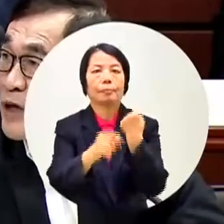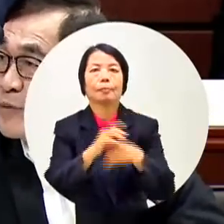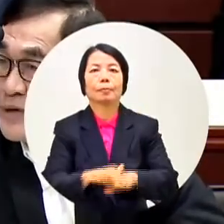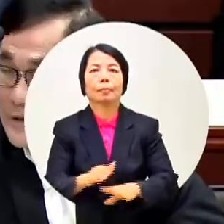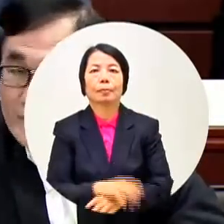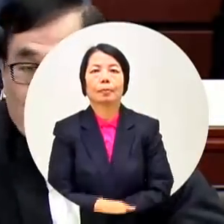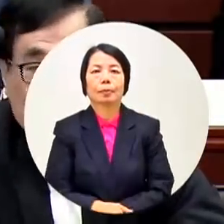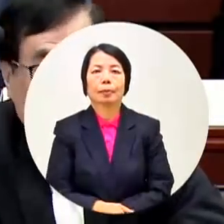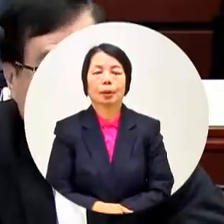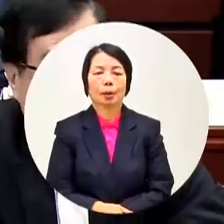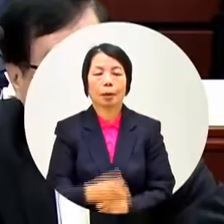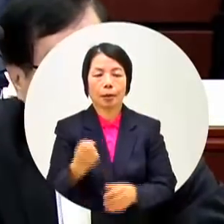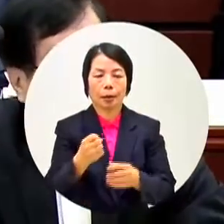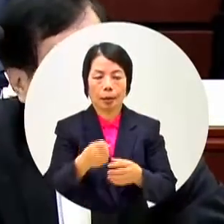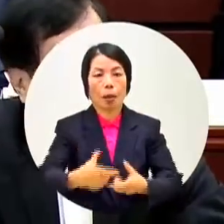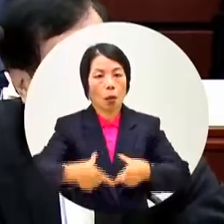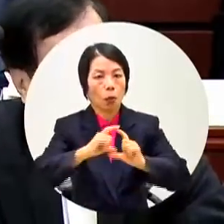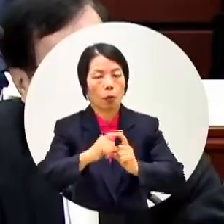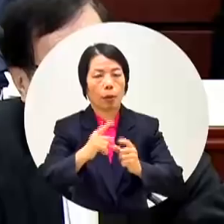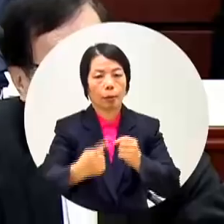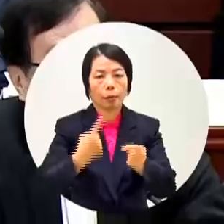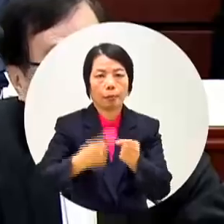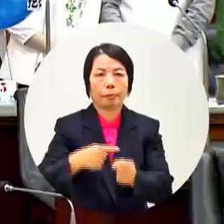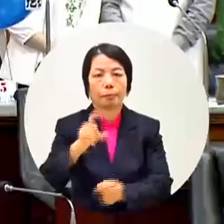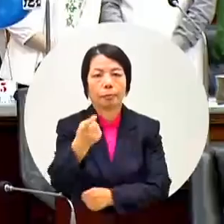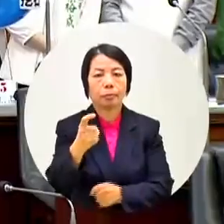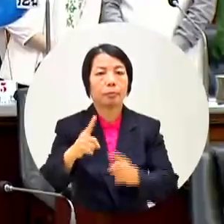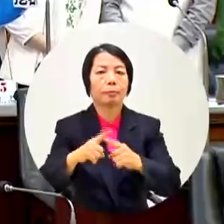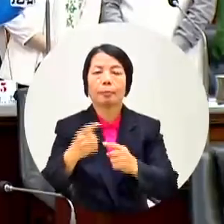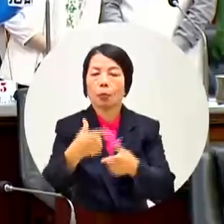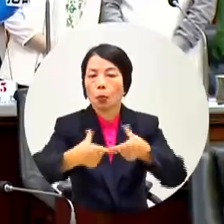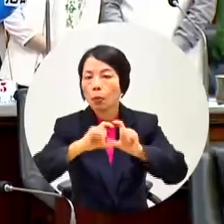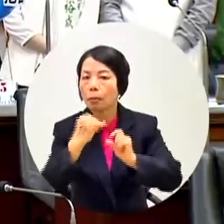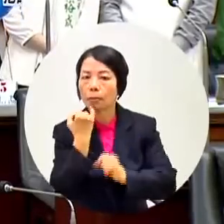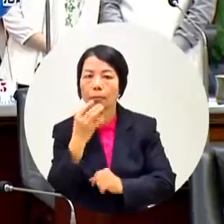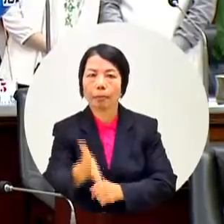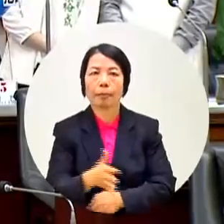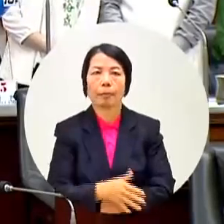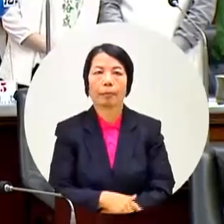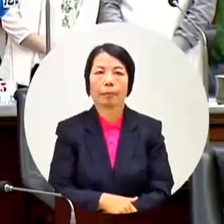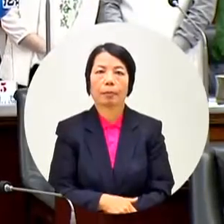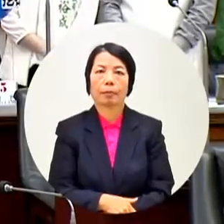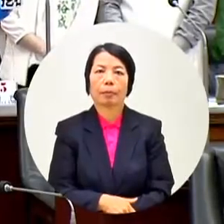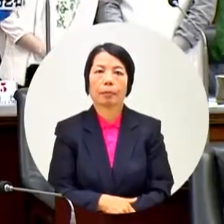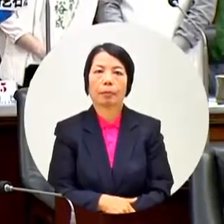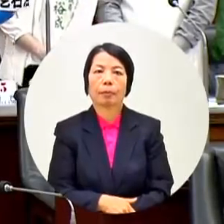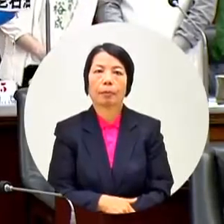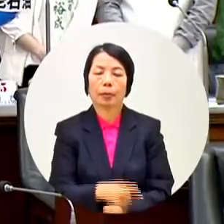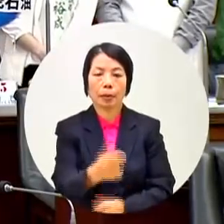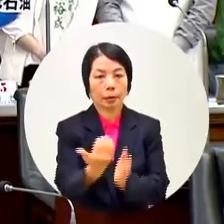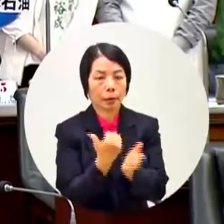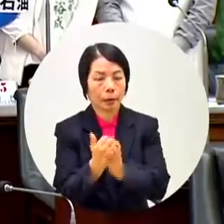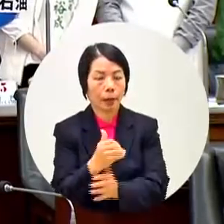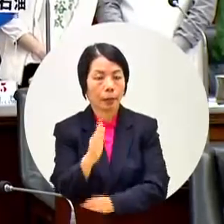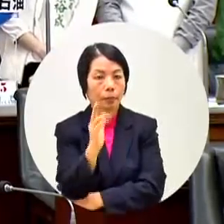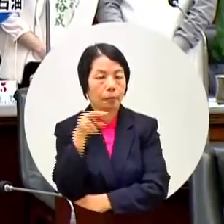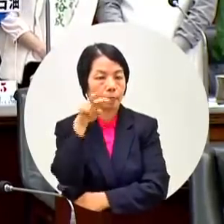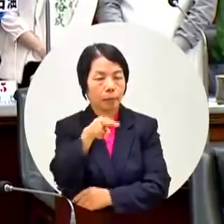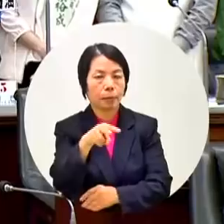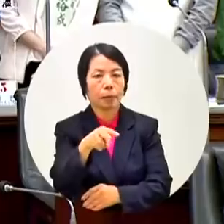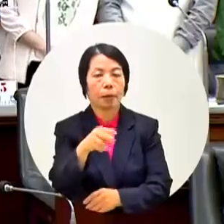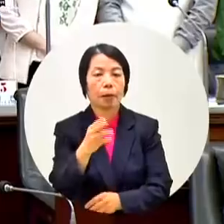到未？做袂到，哪有人落台哦？因为你有讲过啊，副市长最爱落台哦，那你做会到未？ 咱有一个目